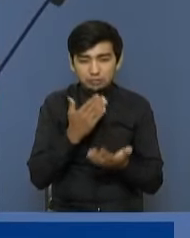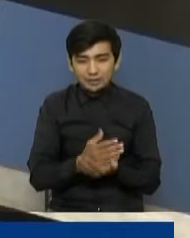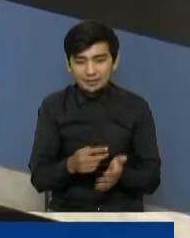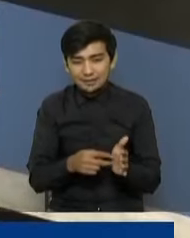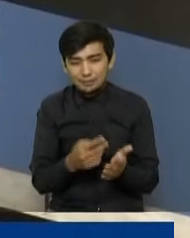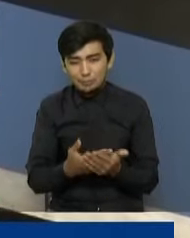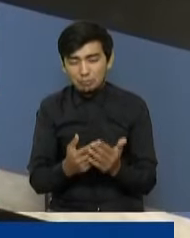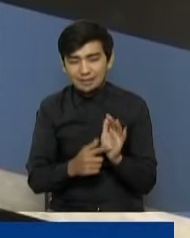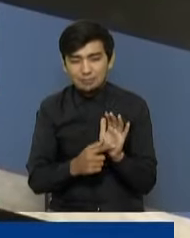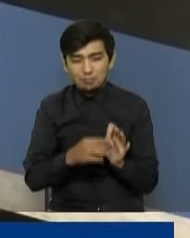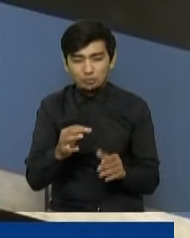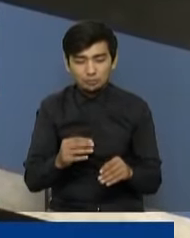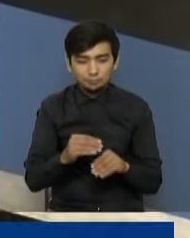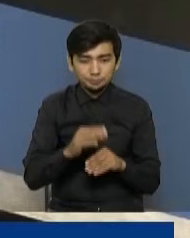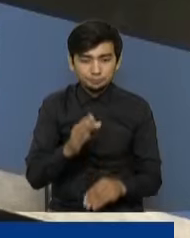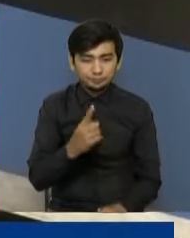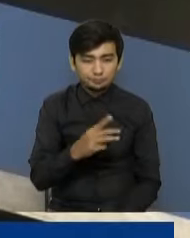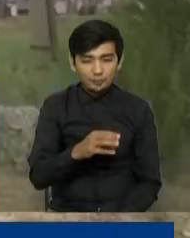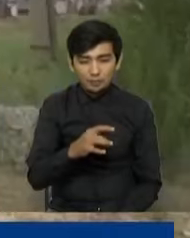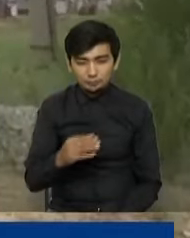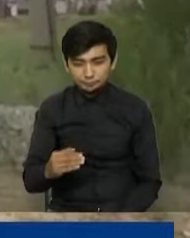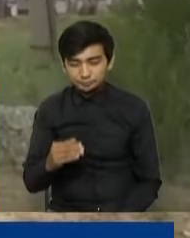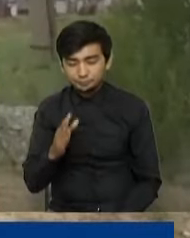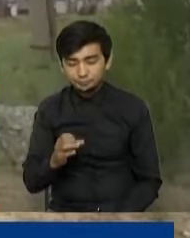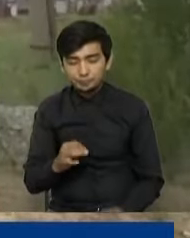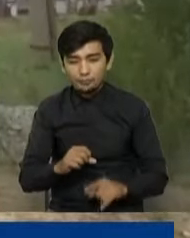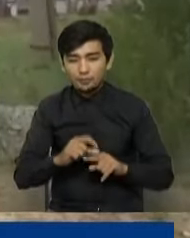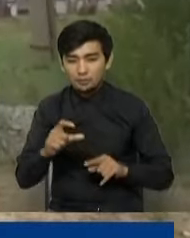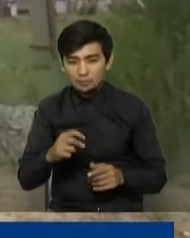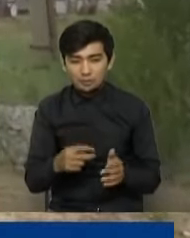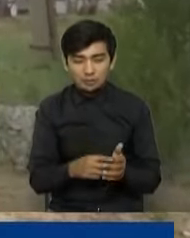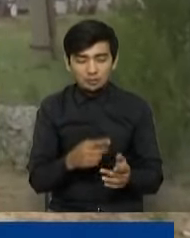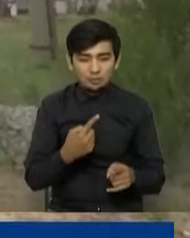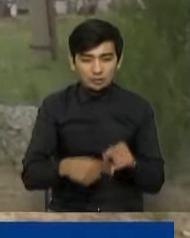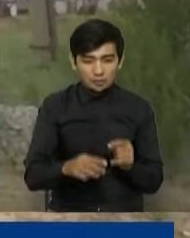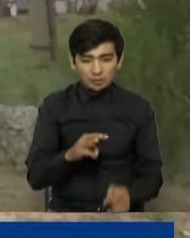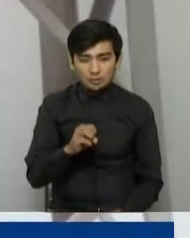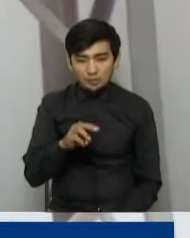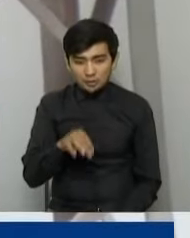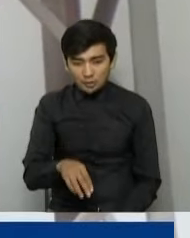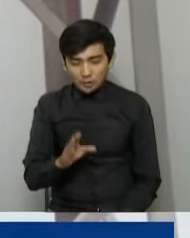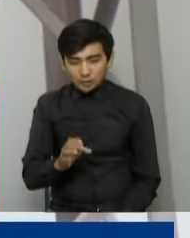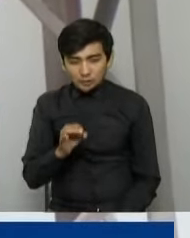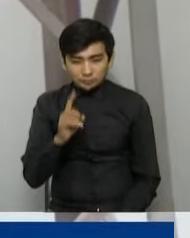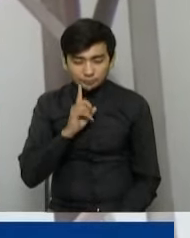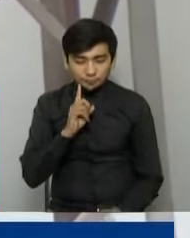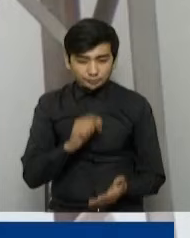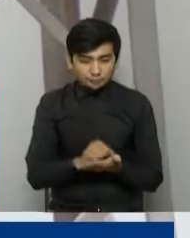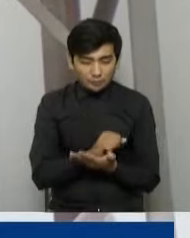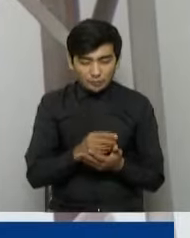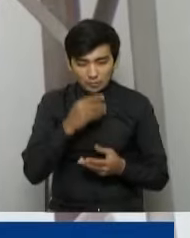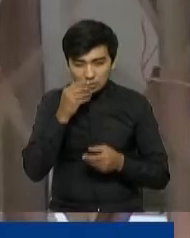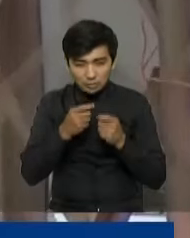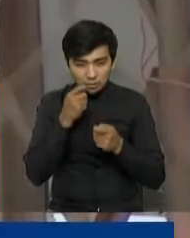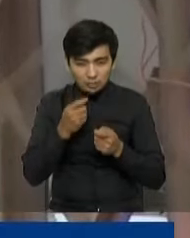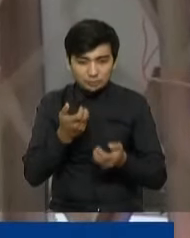на 7%. Повышение одного тарифа потянет за собой рост цен и на другие коммунальные услуги. Поэтому пока документы тщательно изучают и